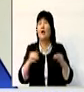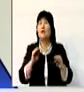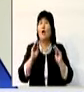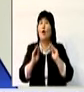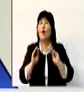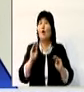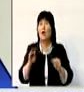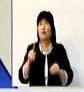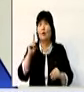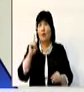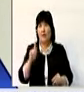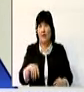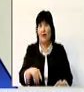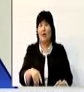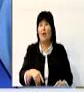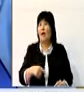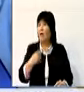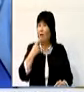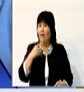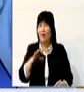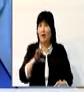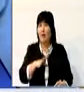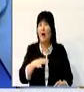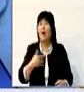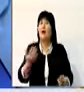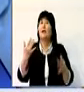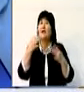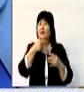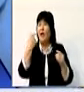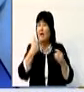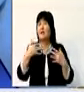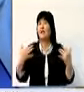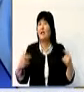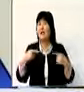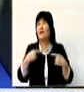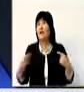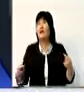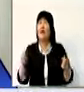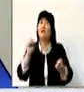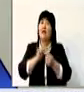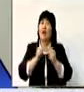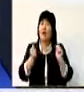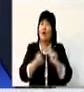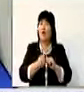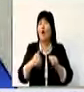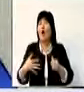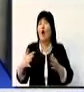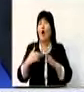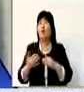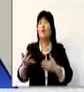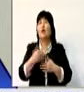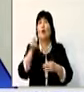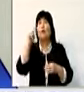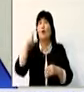өте оңай болған жоқ. Састырнай, тайтұяқ дегендердің барлығын ауылдан жинап, оқушылармен